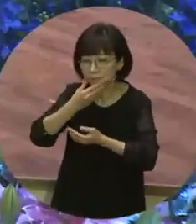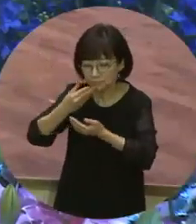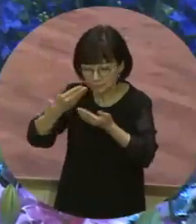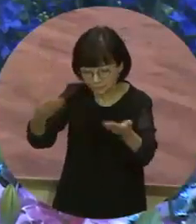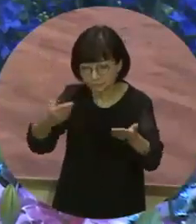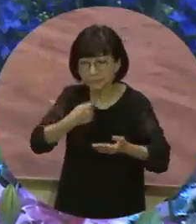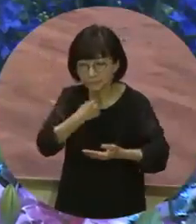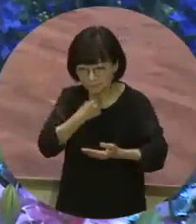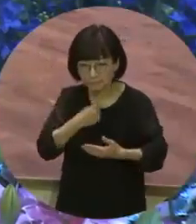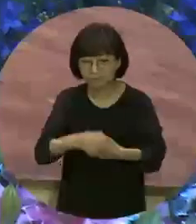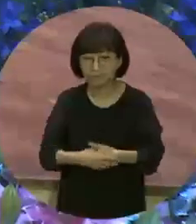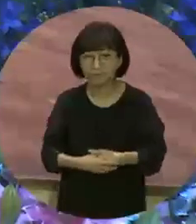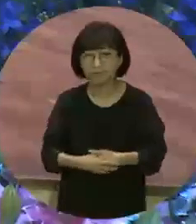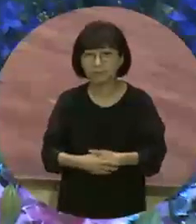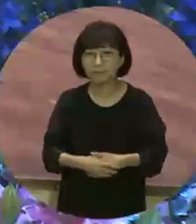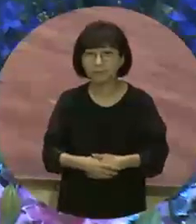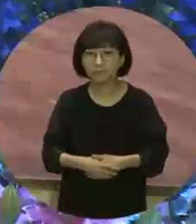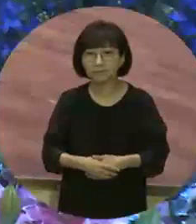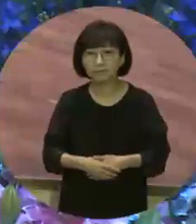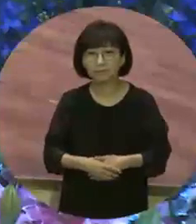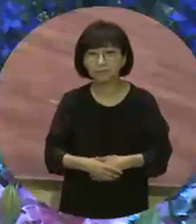그 언약을 잡는 사람은